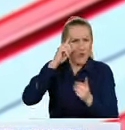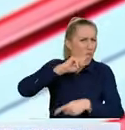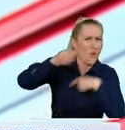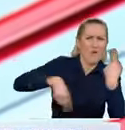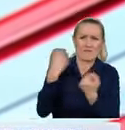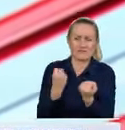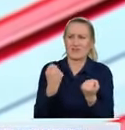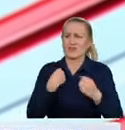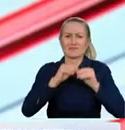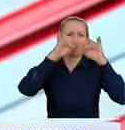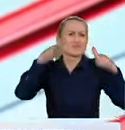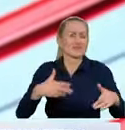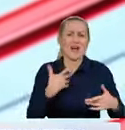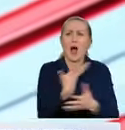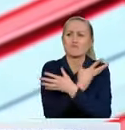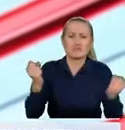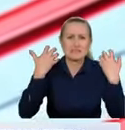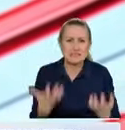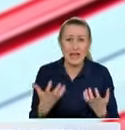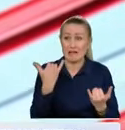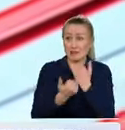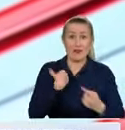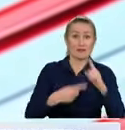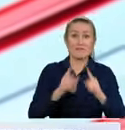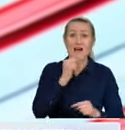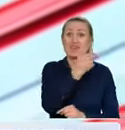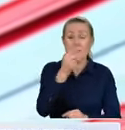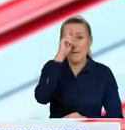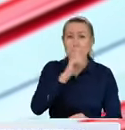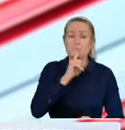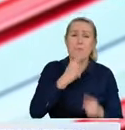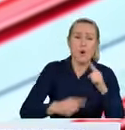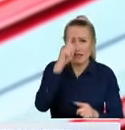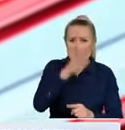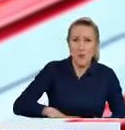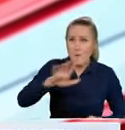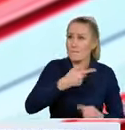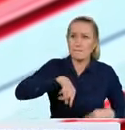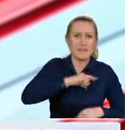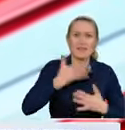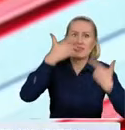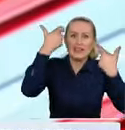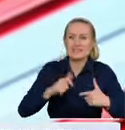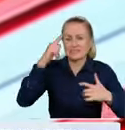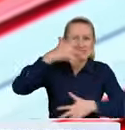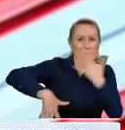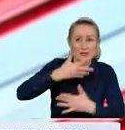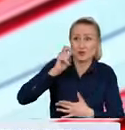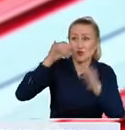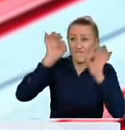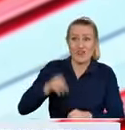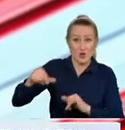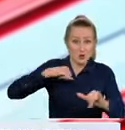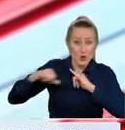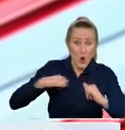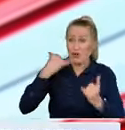z epidemii, jeżeli poruszamy temat polityki społecznej i nie mówimy o tym chaosie, który dzisiaj w Polsce jest, za który odpowiada rząd, kiedy nie wiemy nawet,